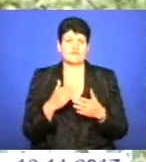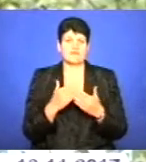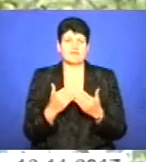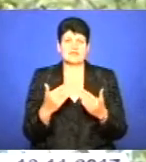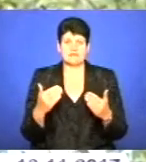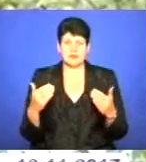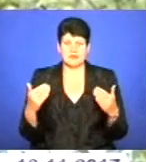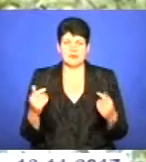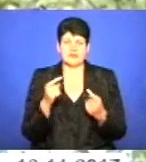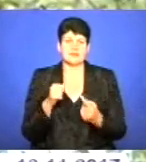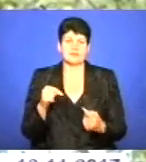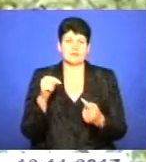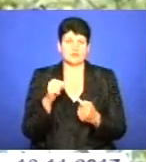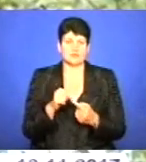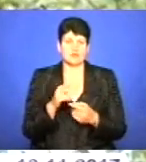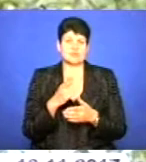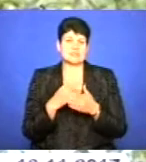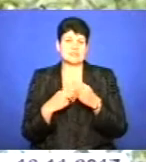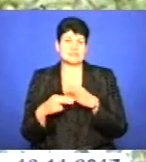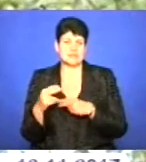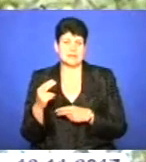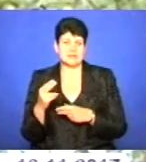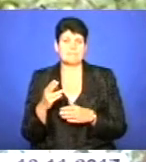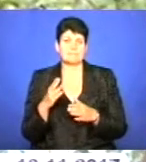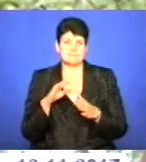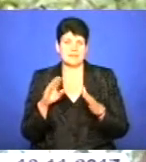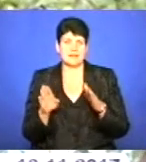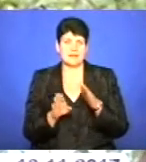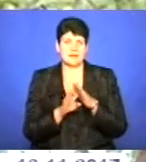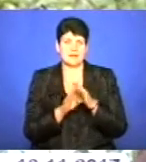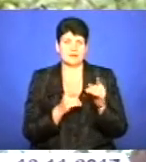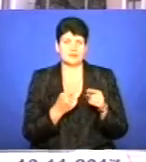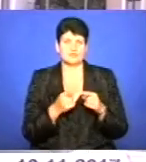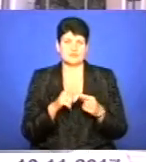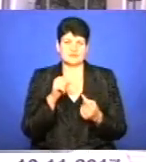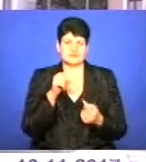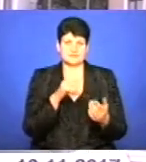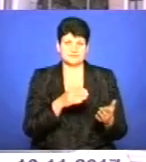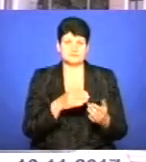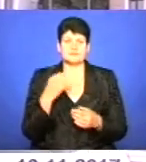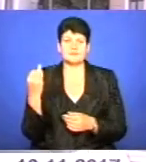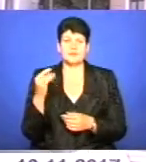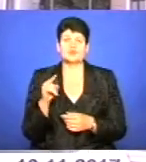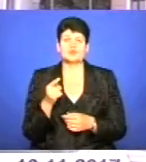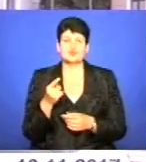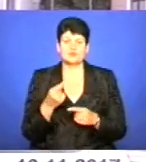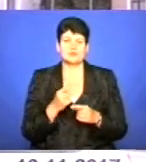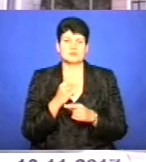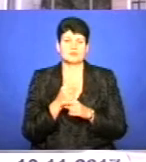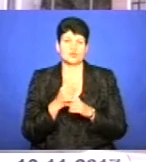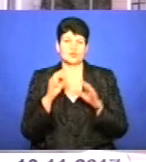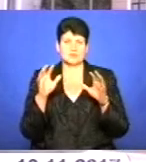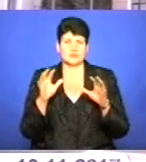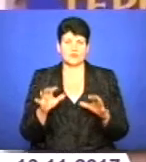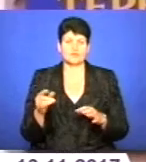та відповідно цирки підлягають під це визначення. Ми поцікавилися, чому, попри заборону законом,